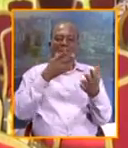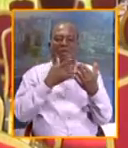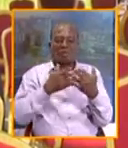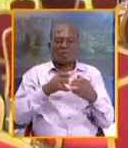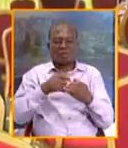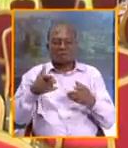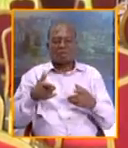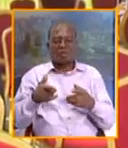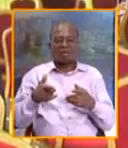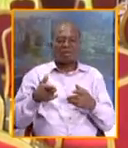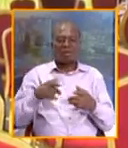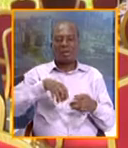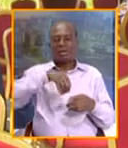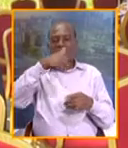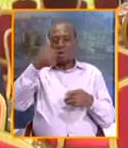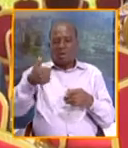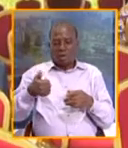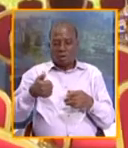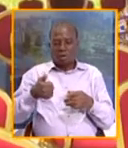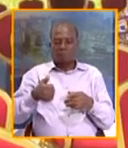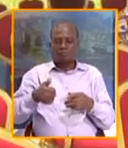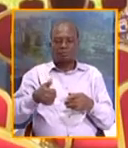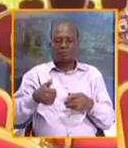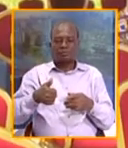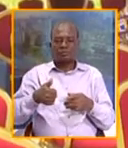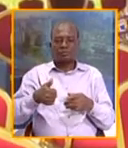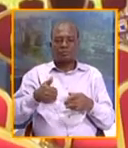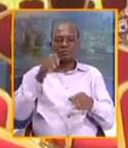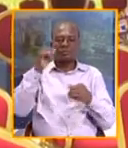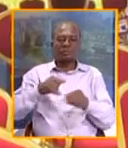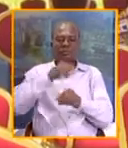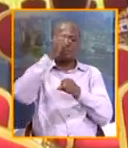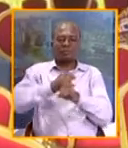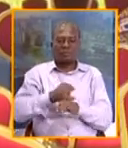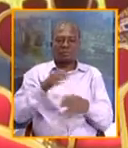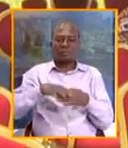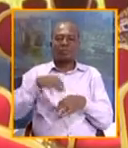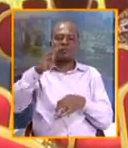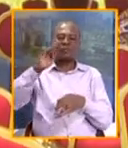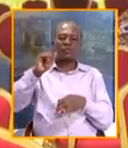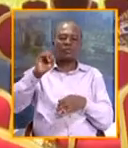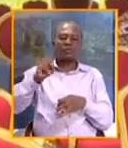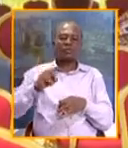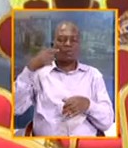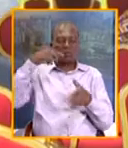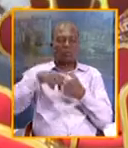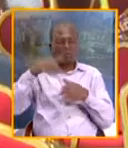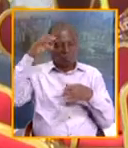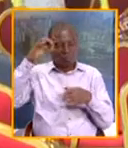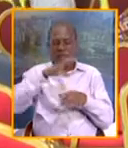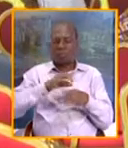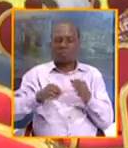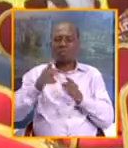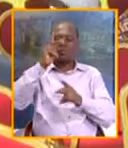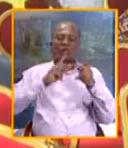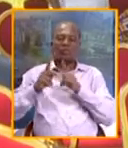investissements d'autres investissements tels que lycées d'excellence alassane ouattara de grand bassam ont marqué l'esprit de nos populations c'est la raison pour